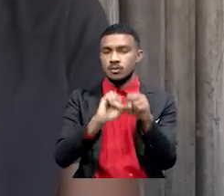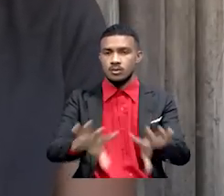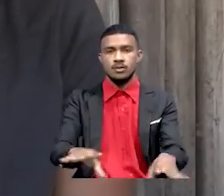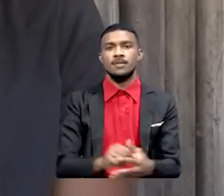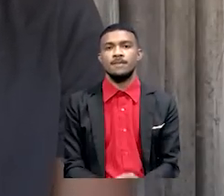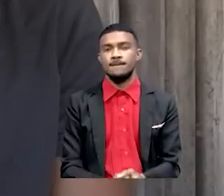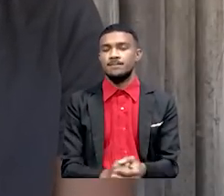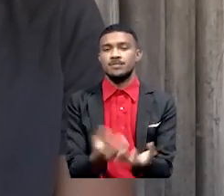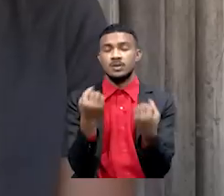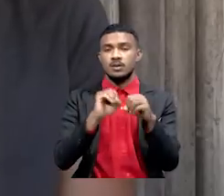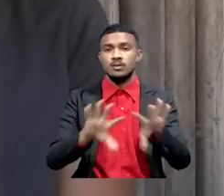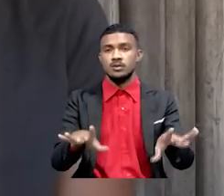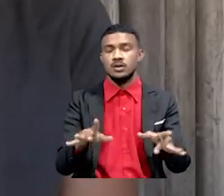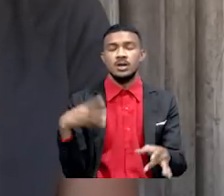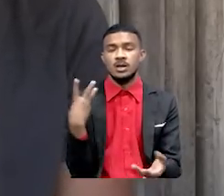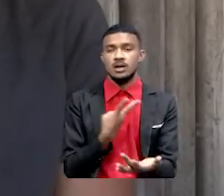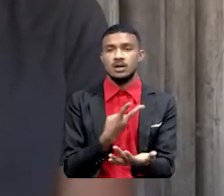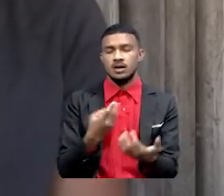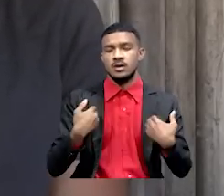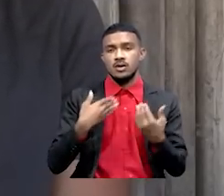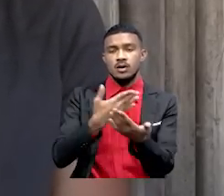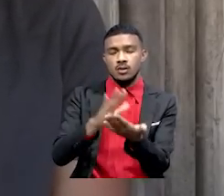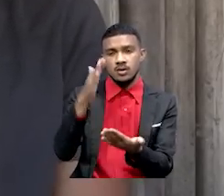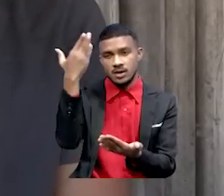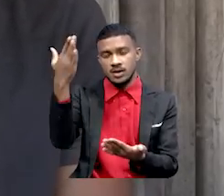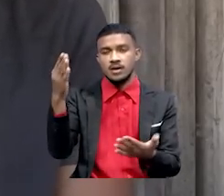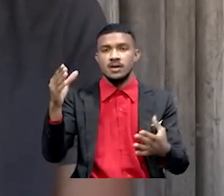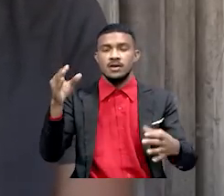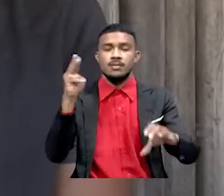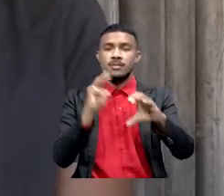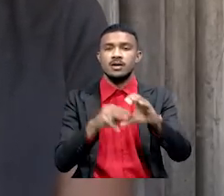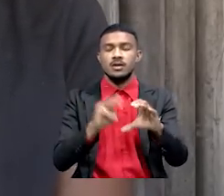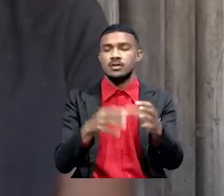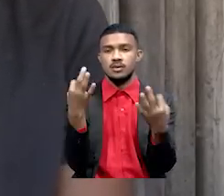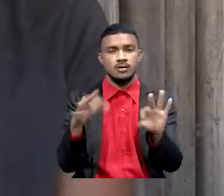100 ne ohin loron ita hola na buat rumah ya merkano na hoto na.